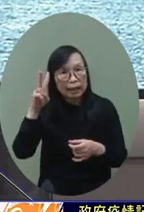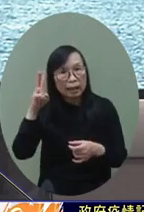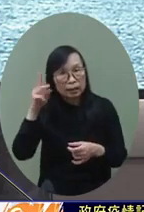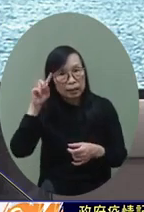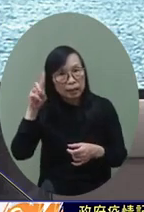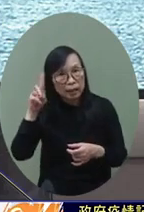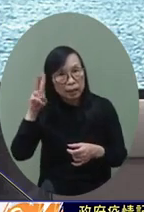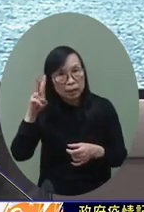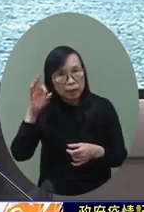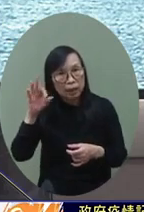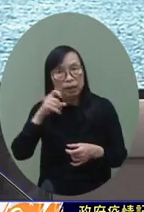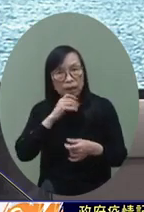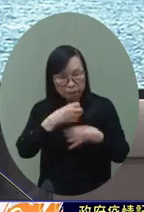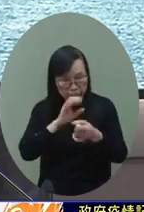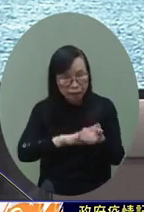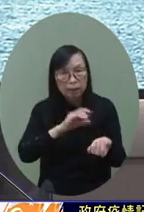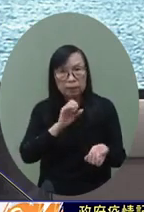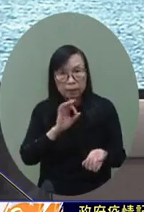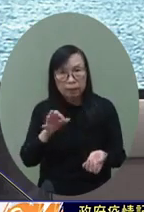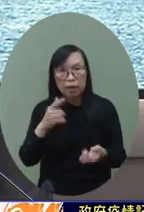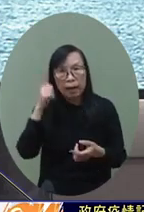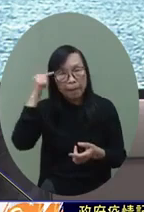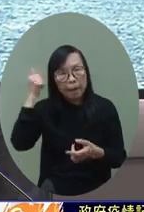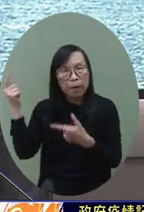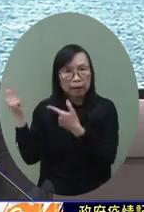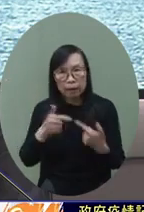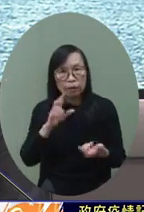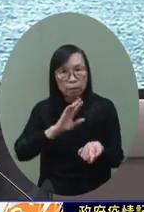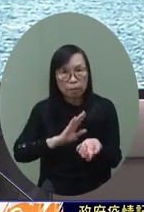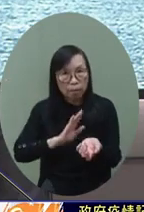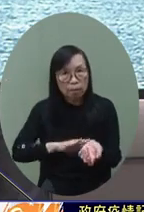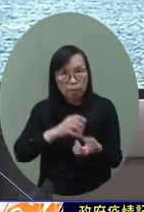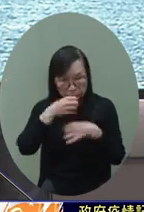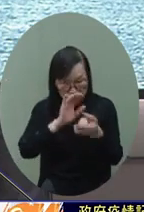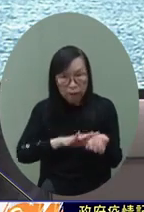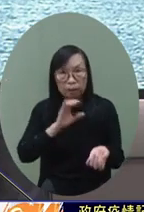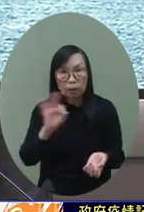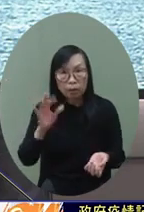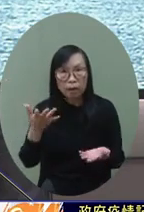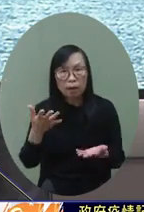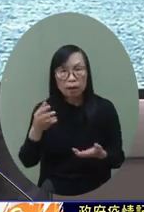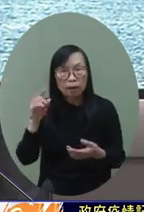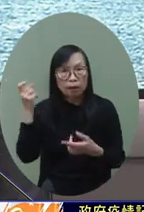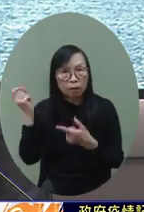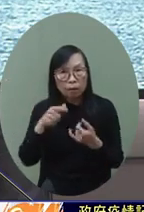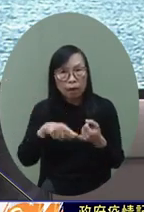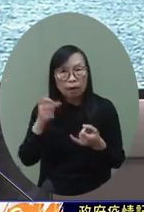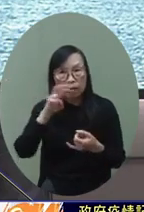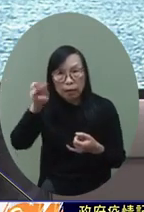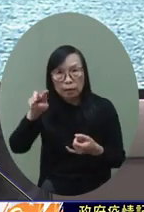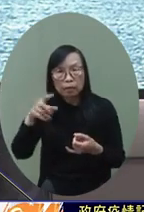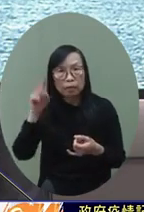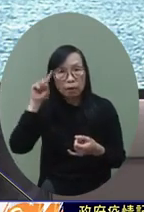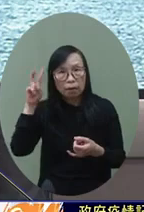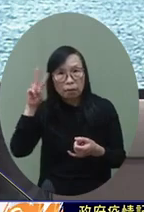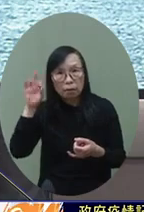然咧，即係期望佢繼續陰性啦。咁但係後來又發現咗 兩日，甚至呢間去到可能係三日嘅陽